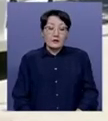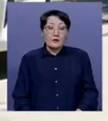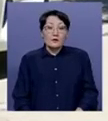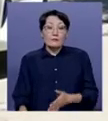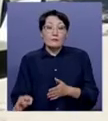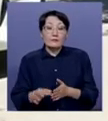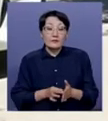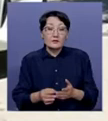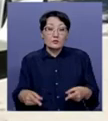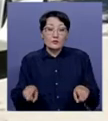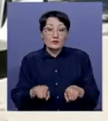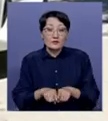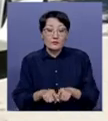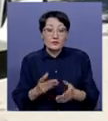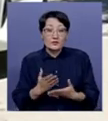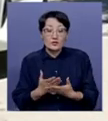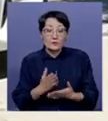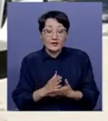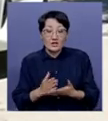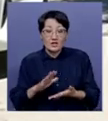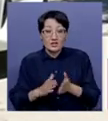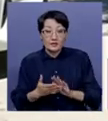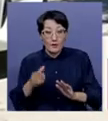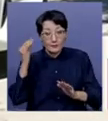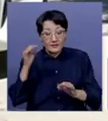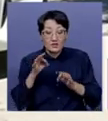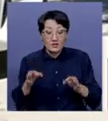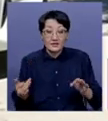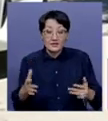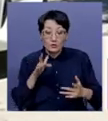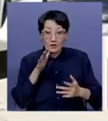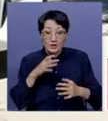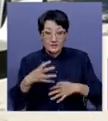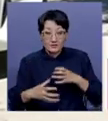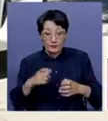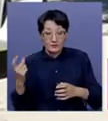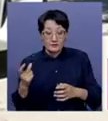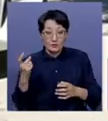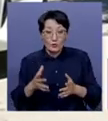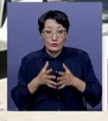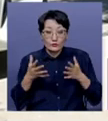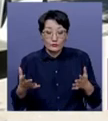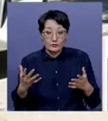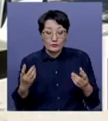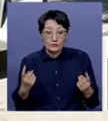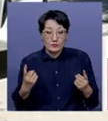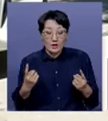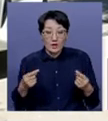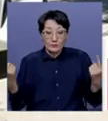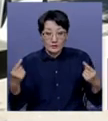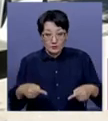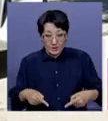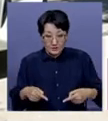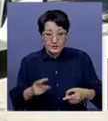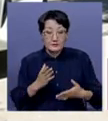Бірден осы қалыптасқан жағдайға байланысты пікір білдіретін болсақ, қазіргі таңда әлем экономикасы үлкен бір дағдарысқа ұшырап